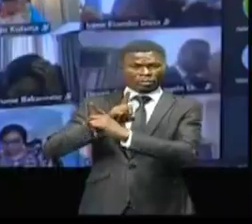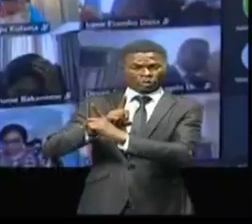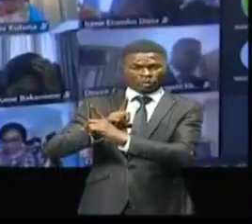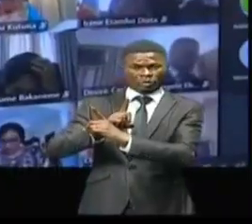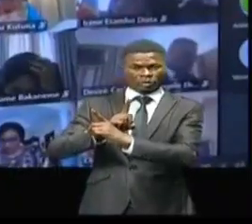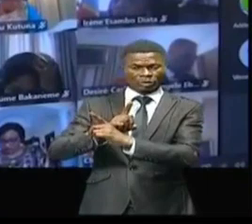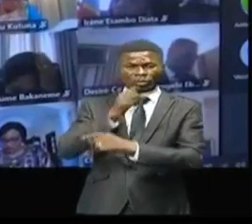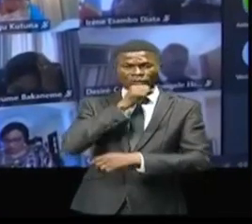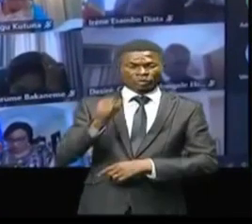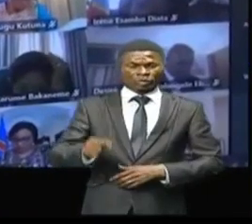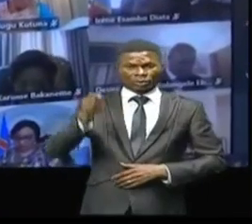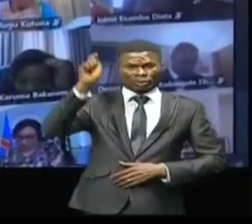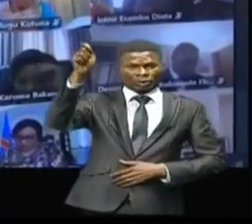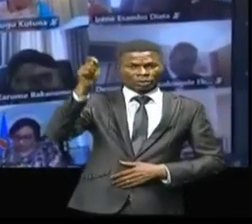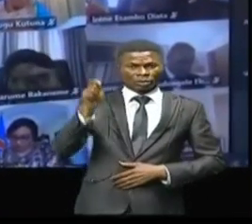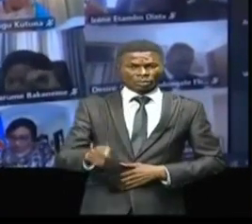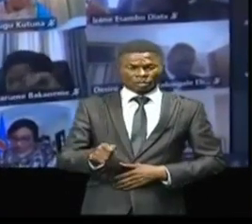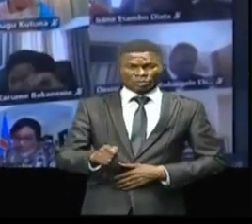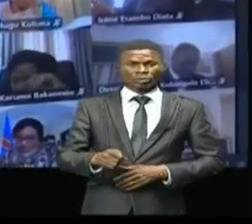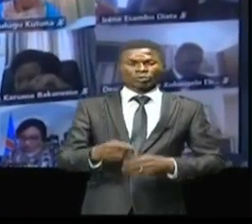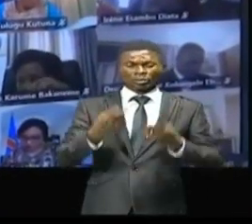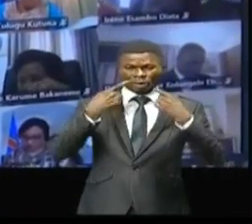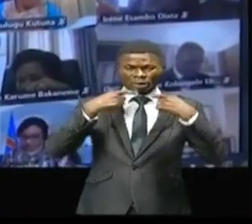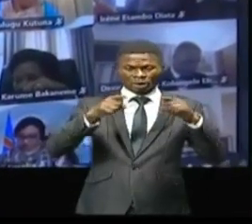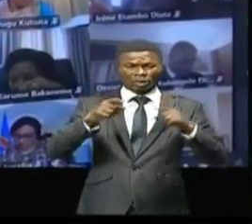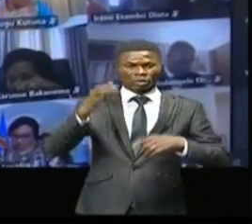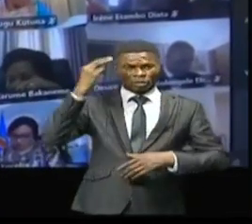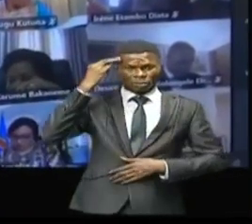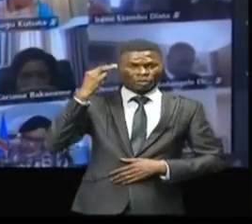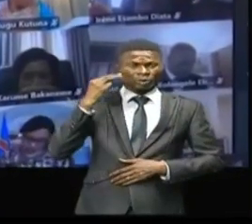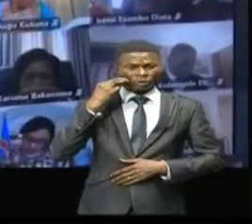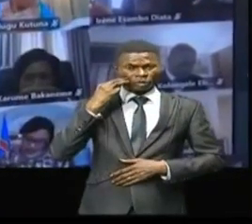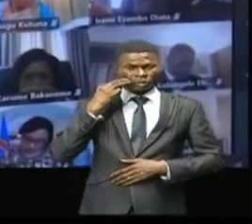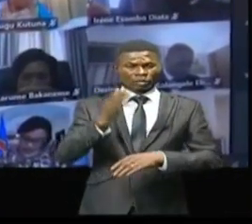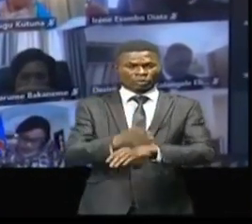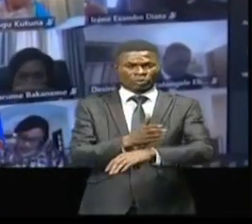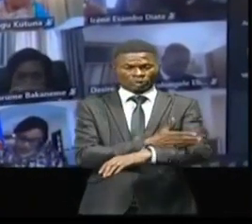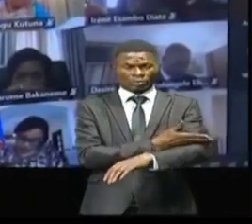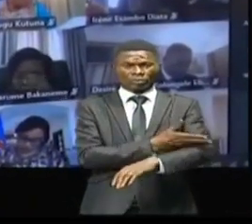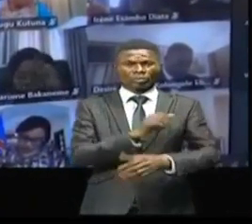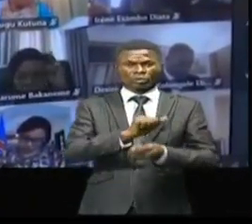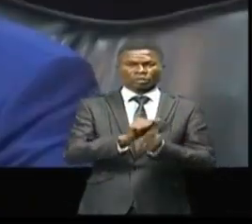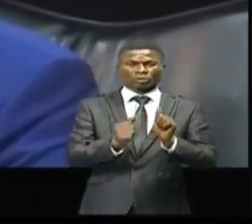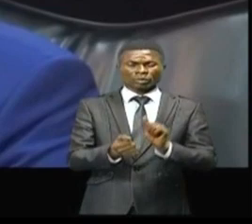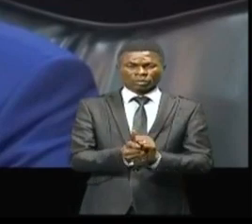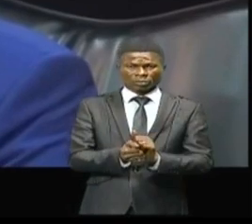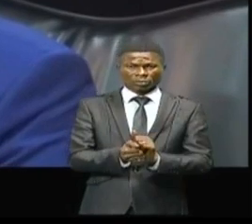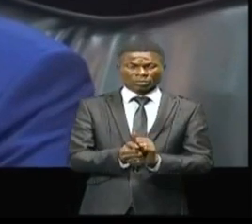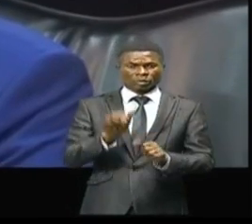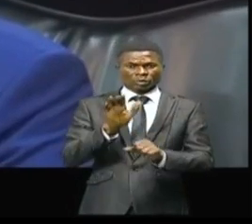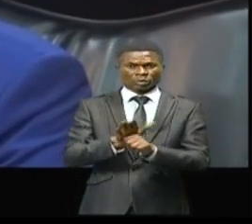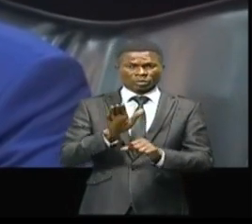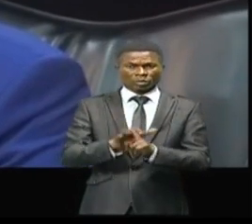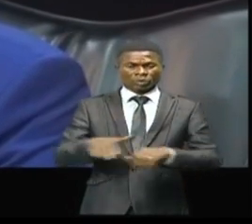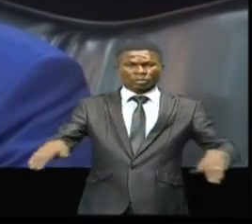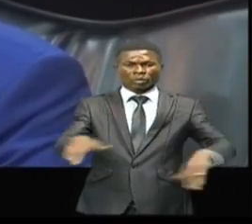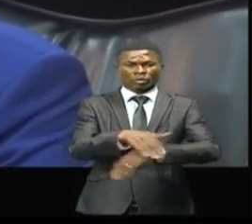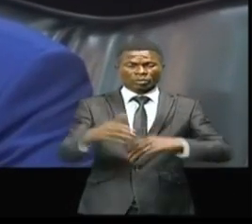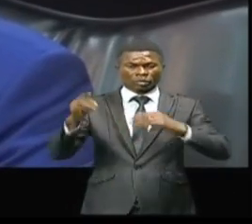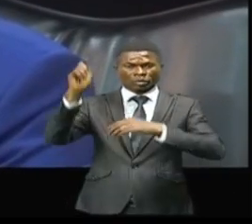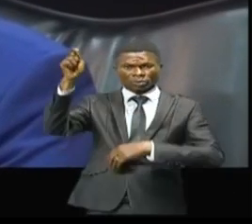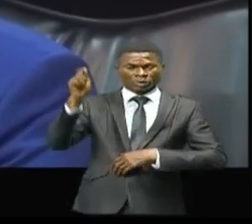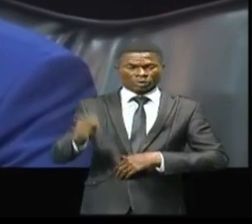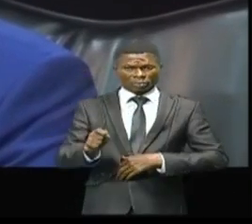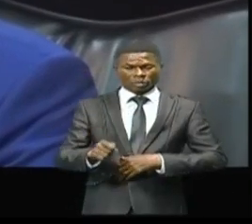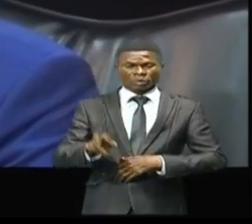est ancien combattants a informé les conseils sur l'évolution de la situation sur différents fronts militaires dans les